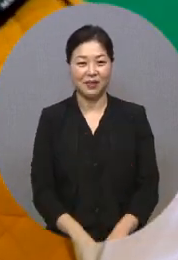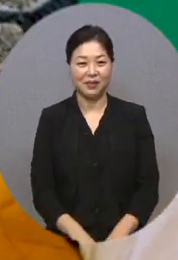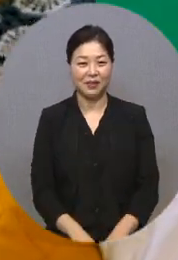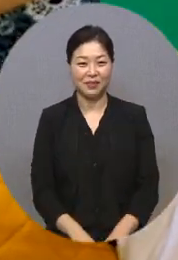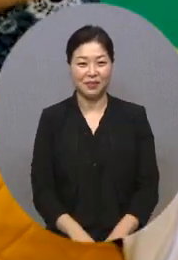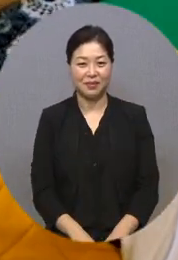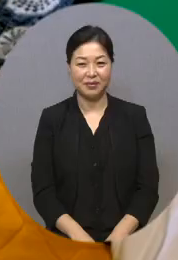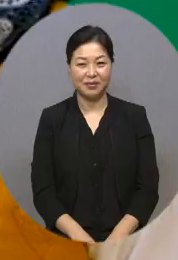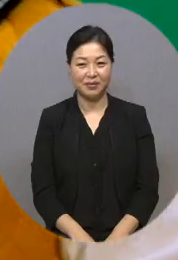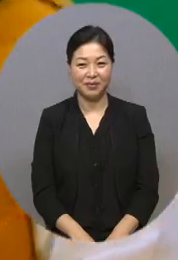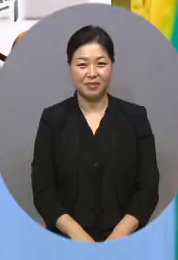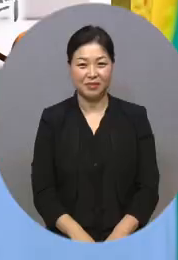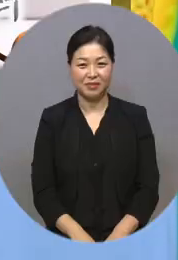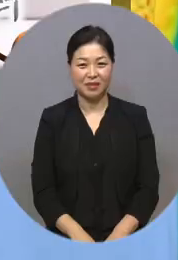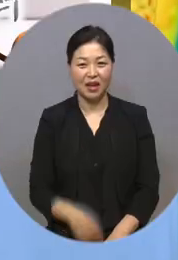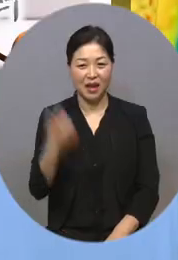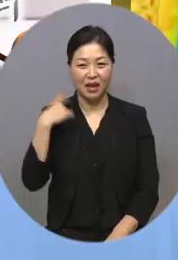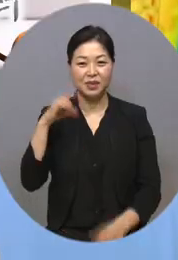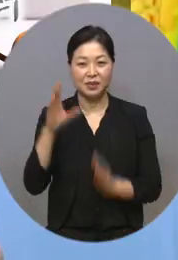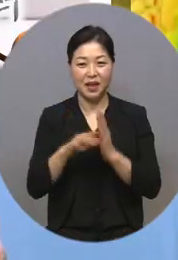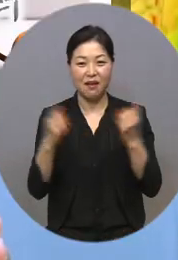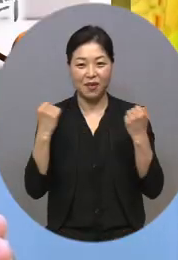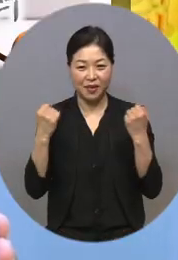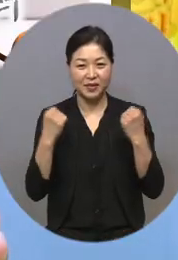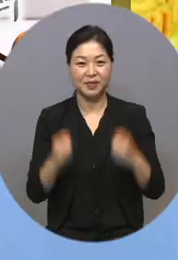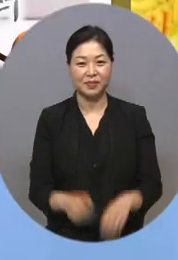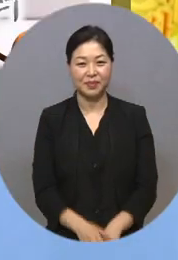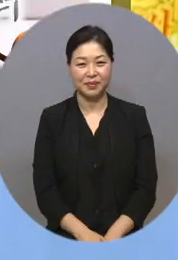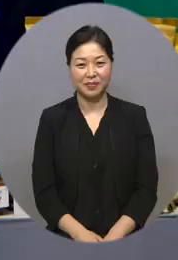발떡이라면. 같이. 아.